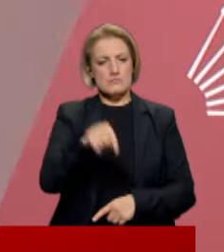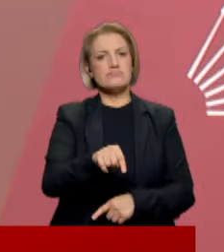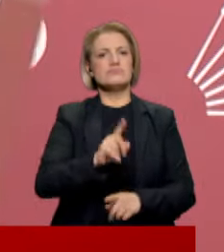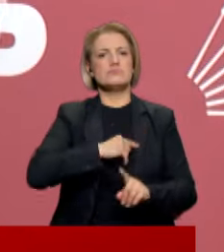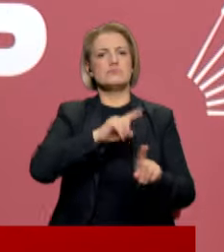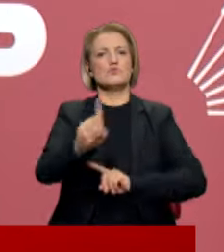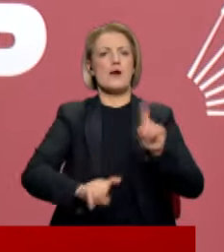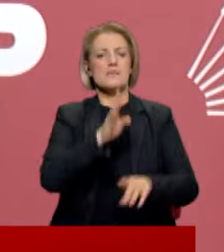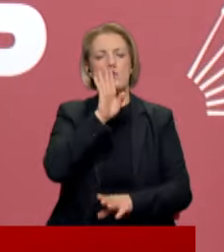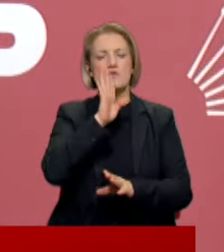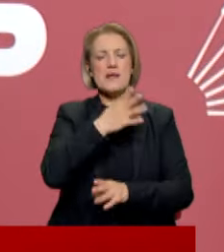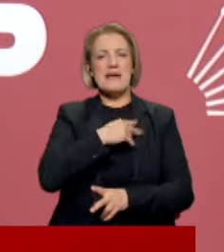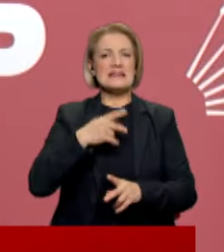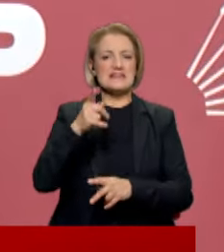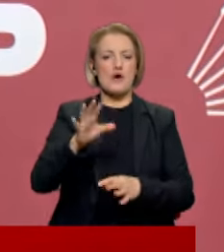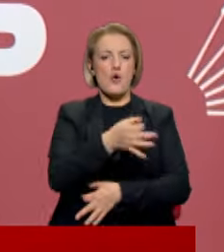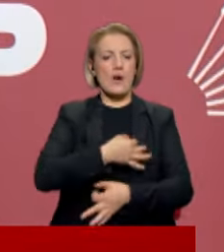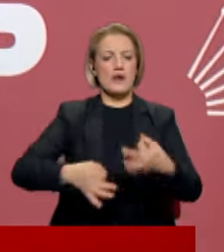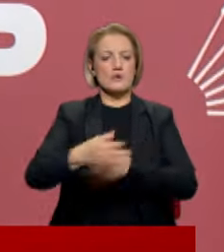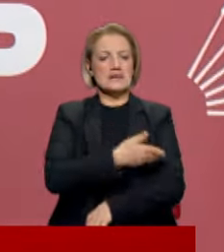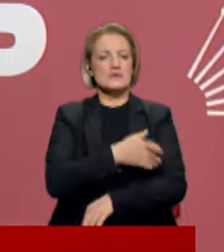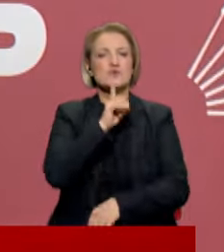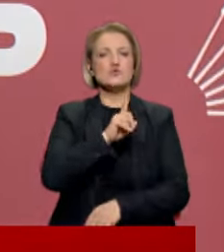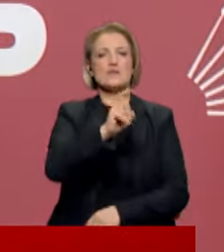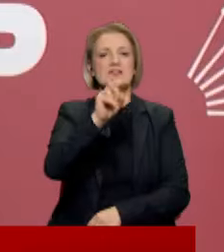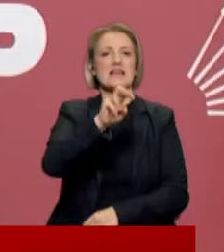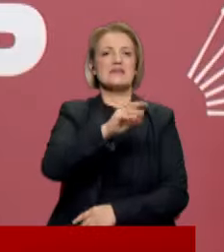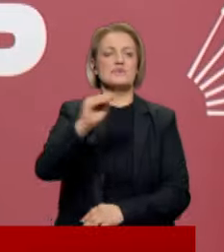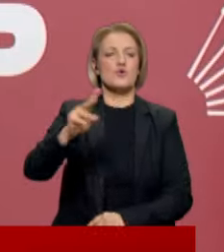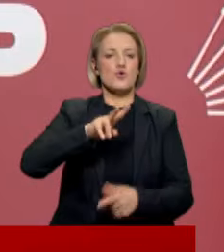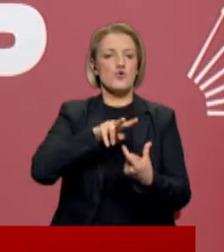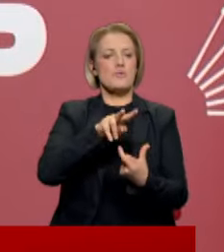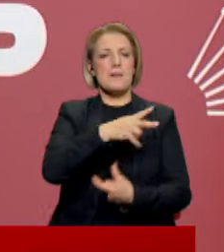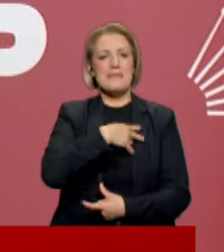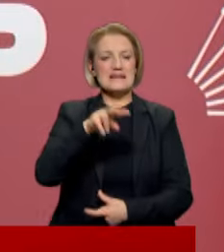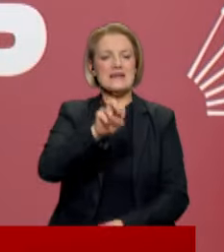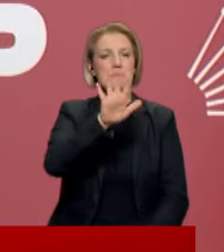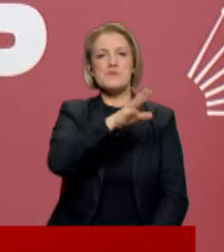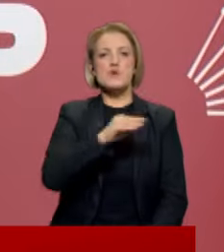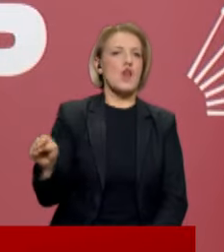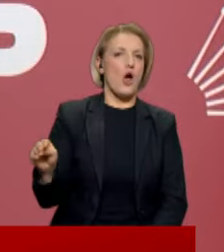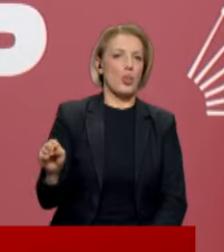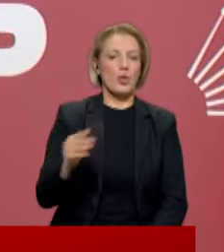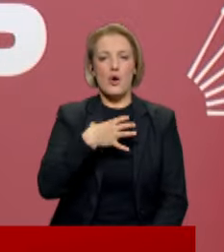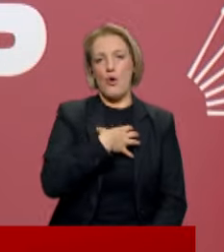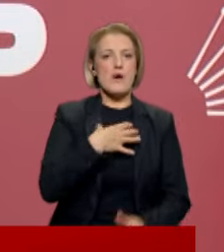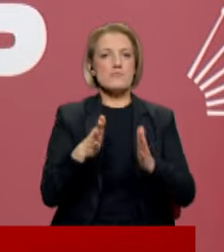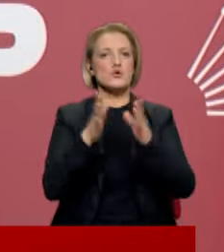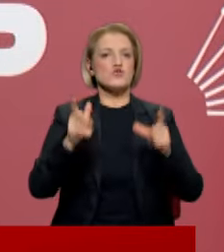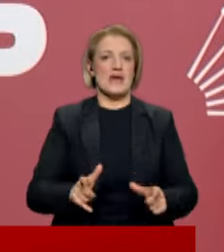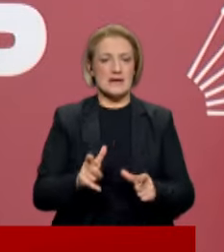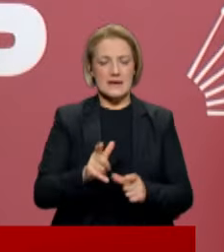Büyükşehir Belediyesi organizasyon hizmeti 198 milyon. Ümraniye Belediyesi 85 milyon. Konya